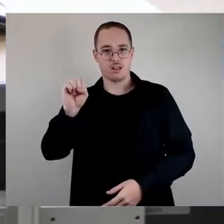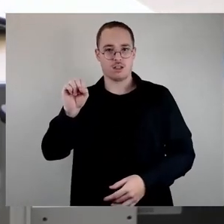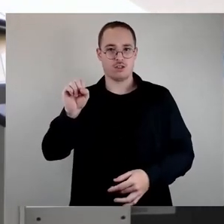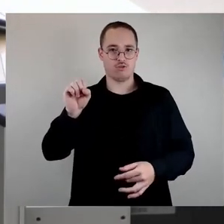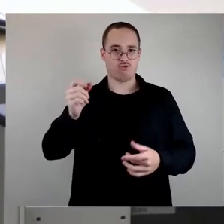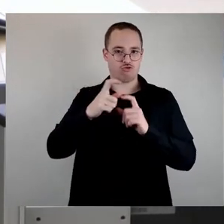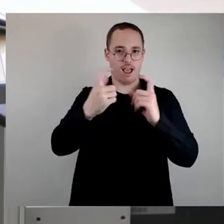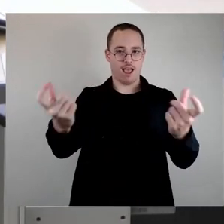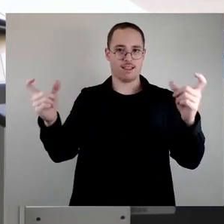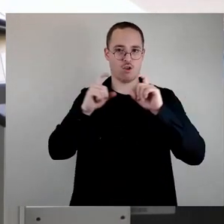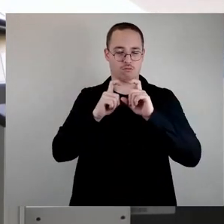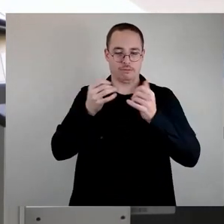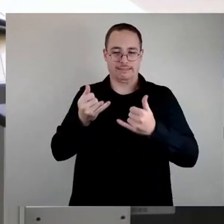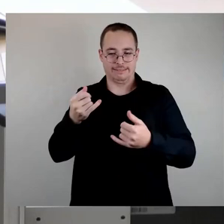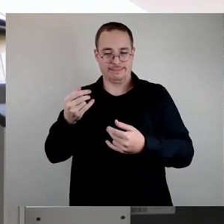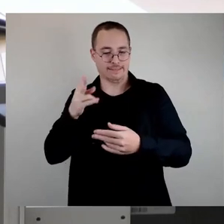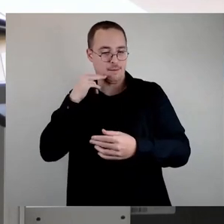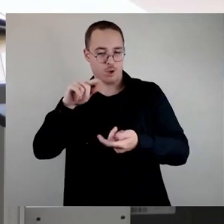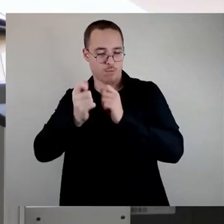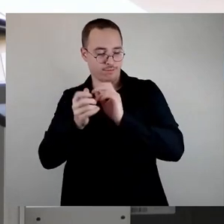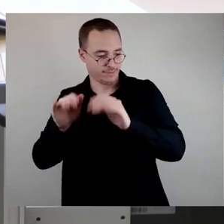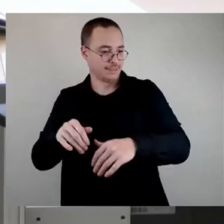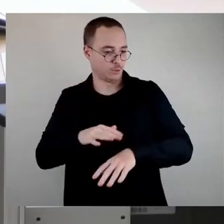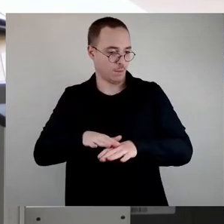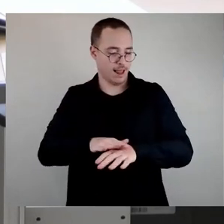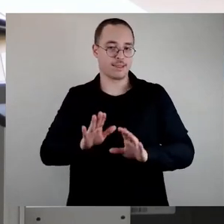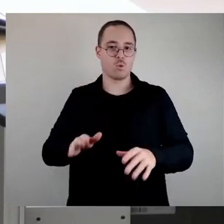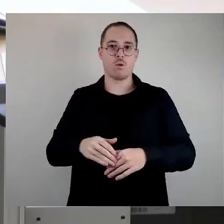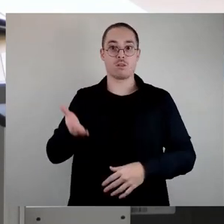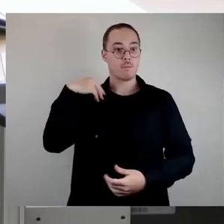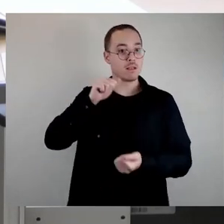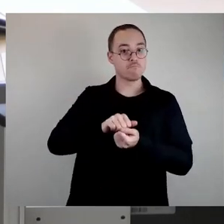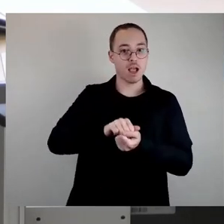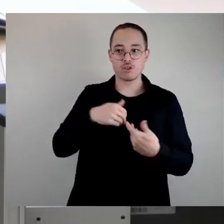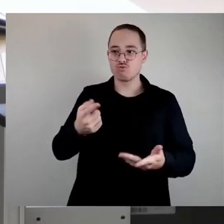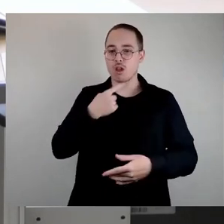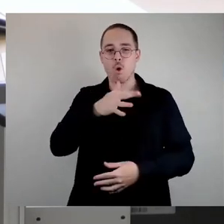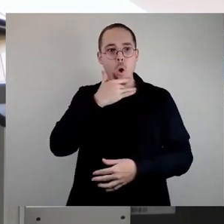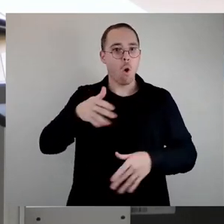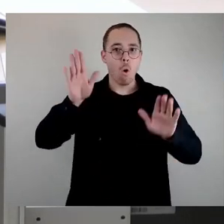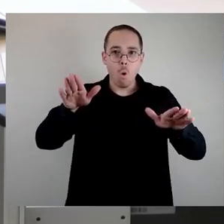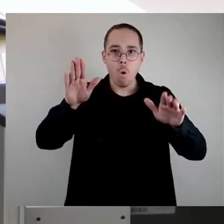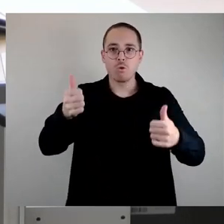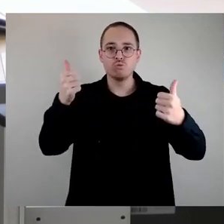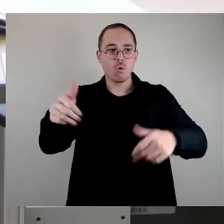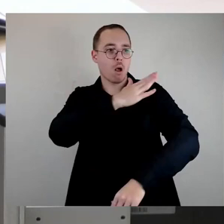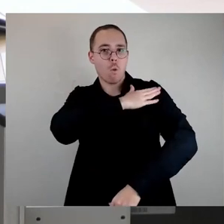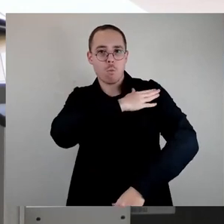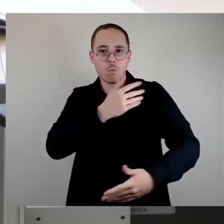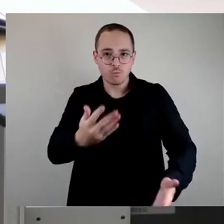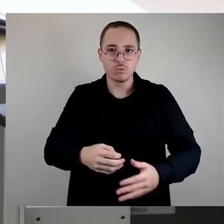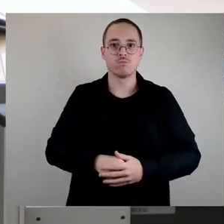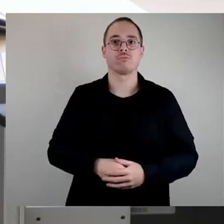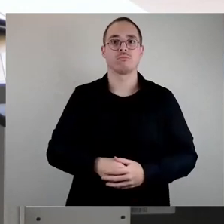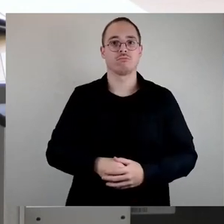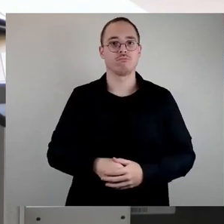pardon, neu eröffnet worden ist. Die Presse war damals voll des Lobes, das Stadion auch, 26.800 Zuschauer. Ich denke